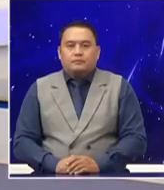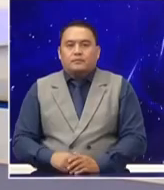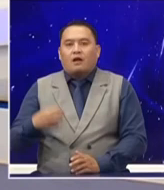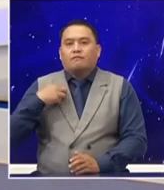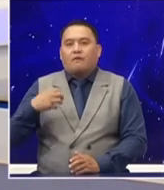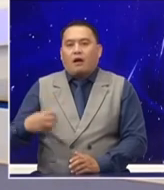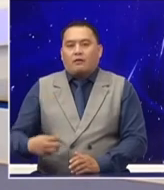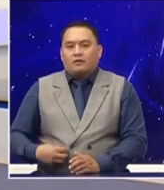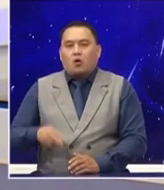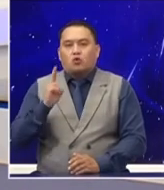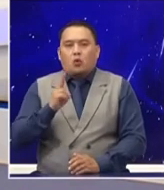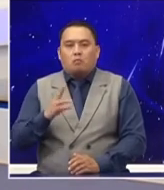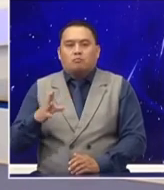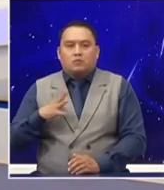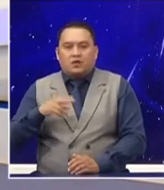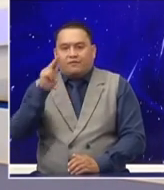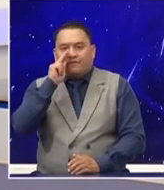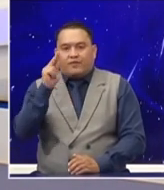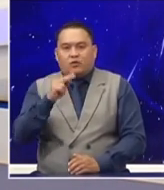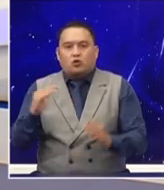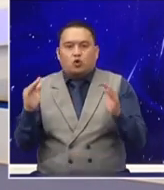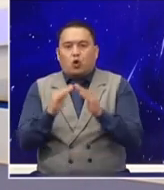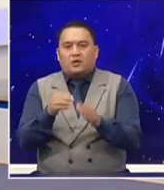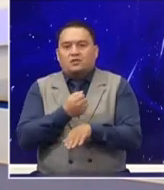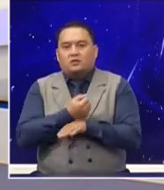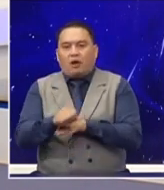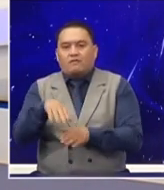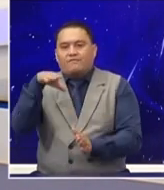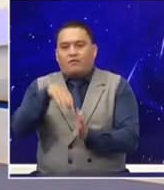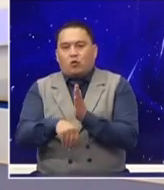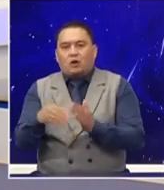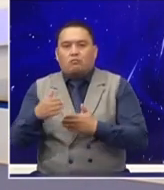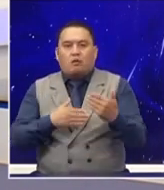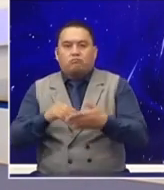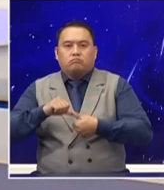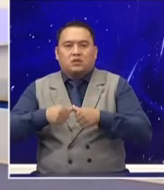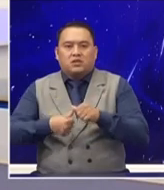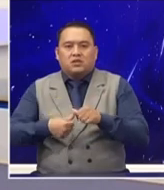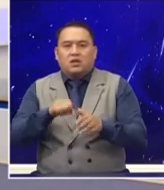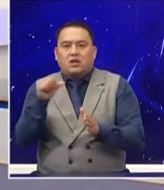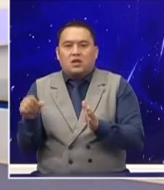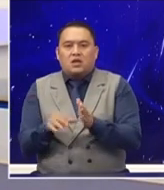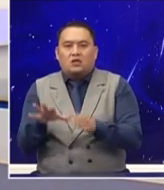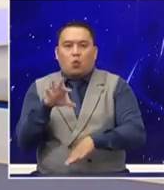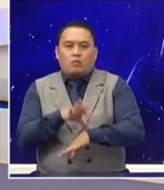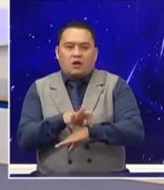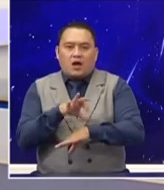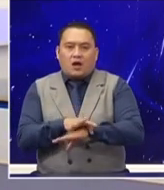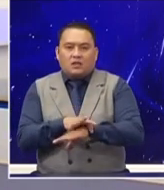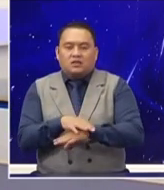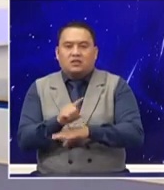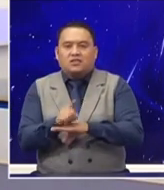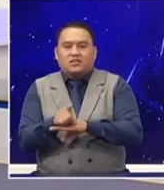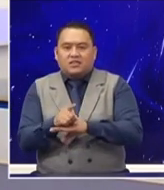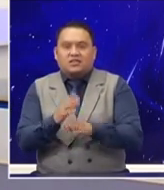Во Франции для тех, кто был признан виновным в домашнем насилии, вводится практика постоянного ношения электронных браслетов с